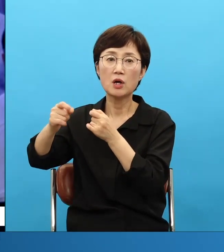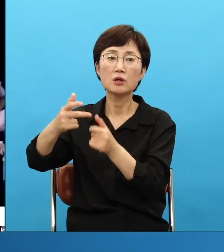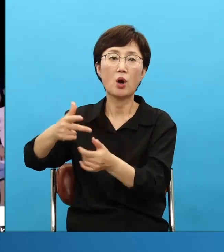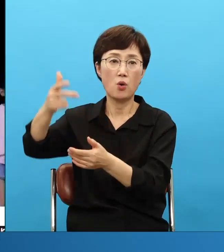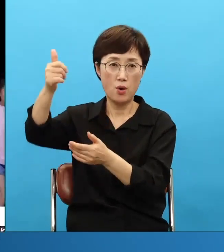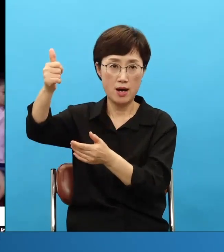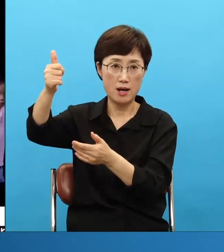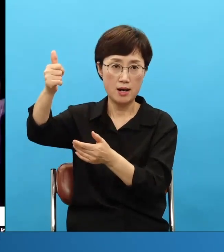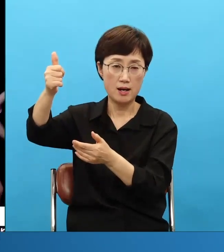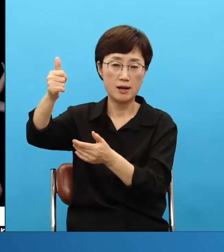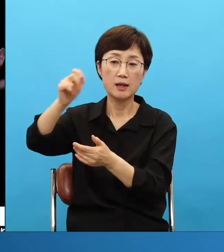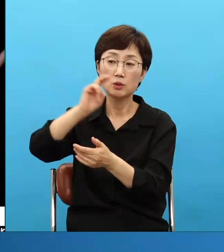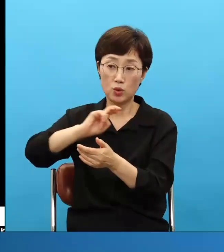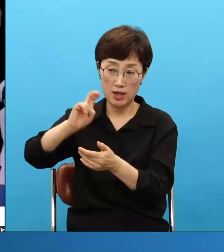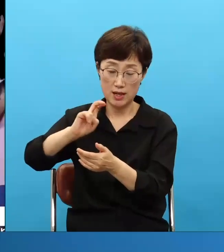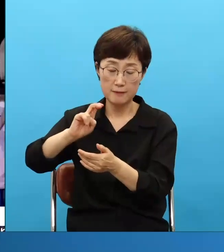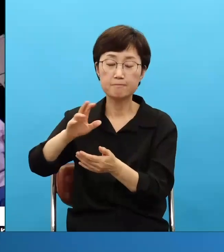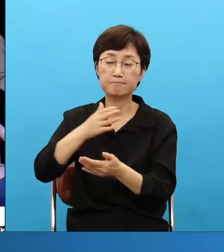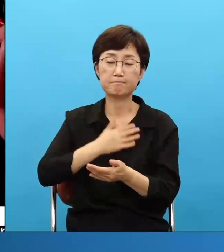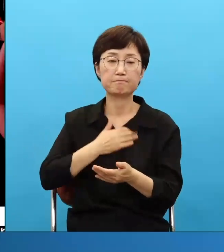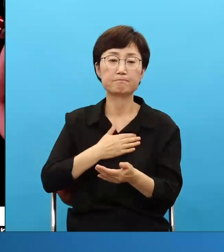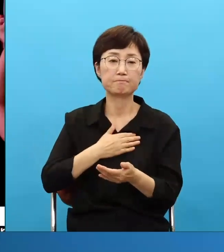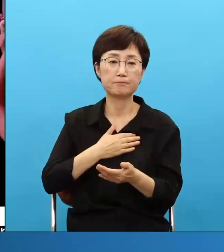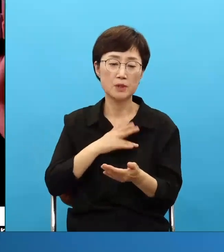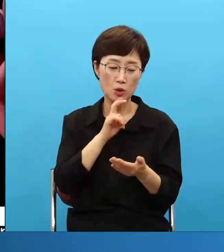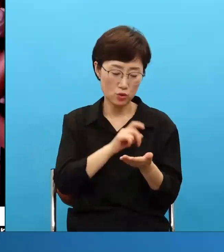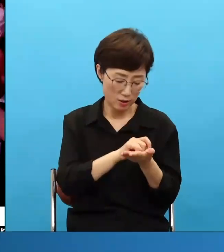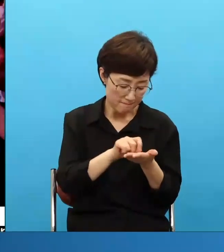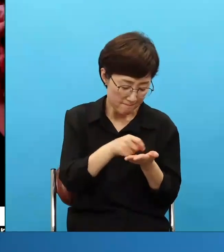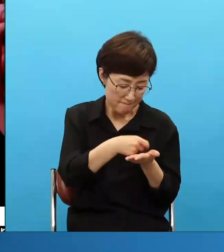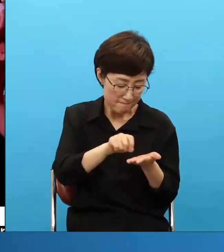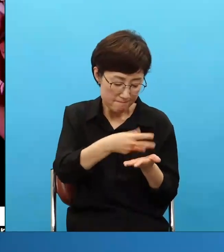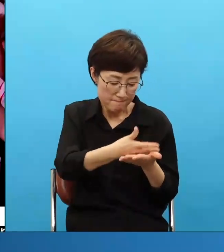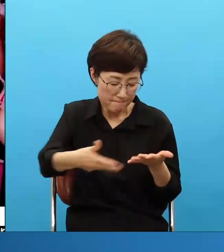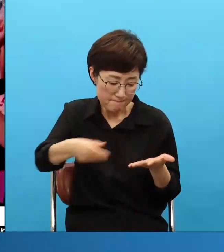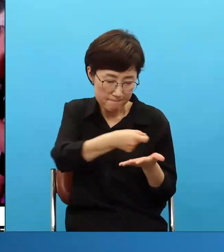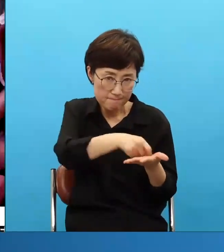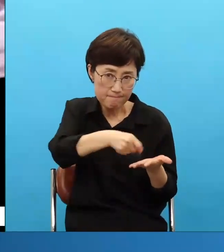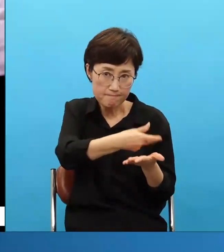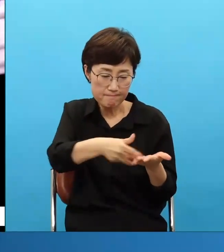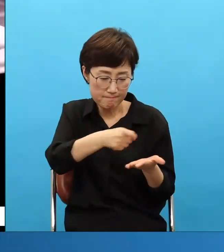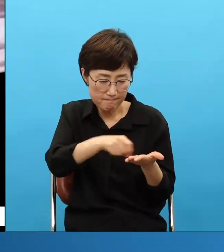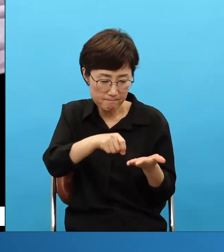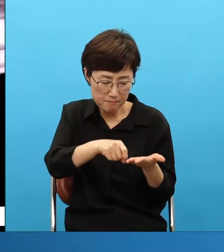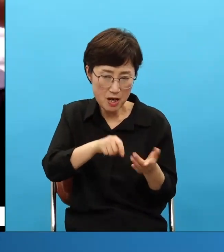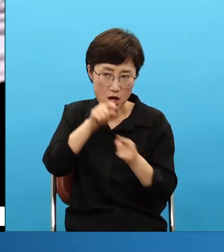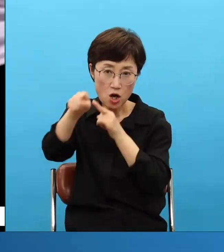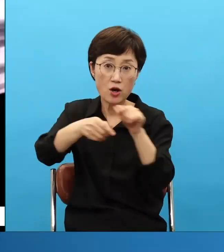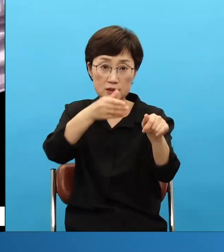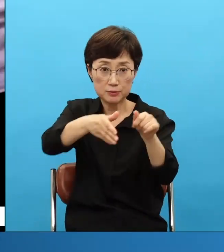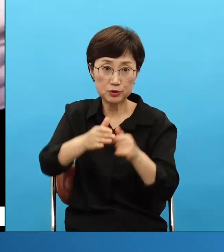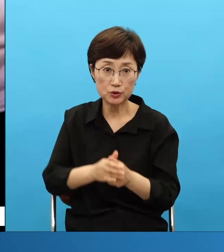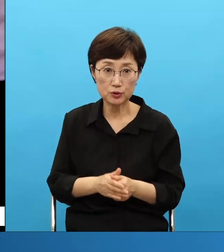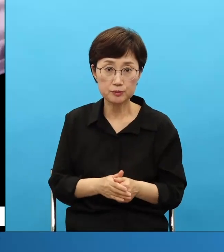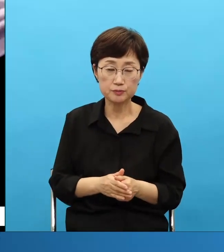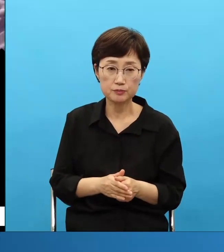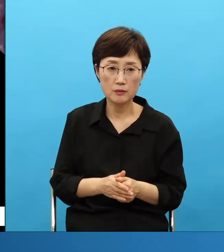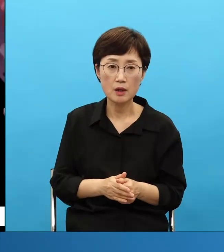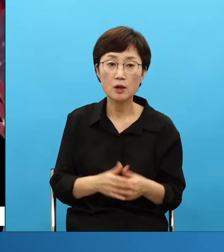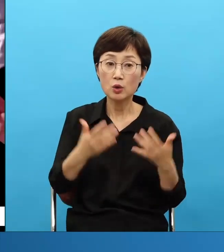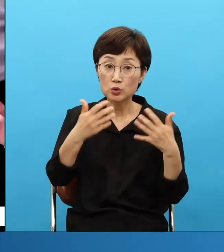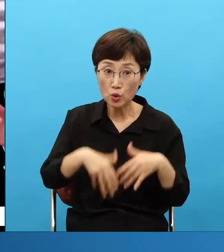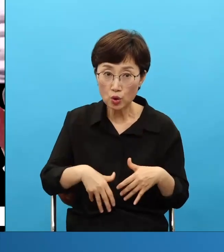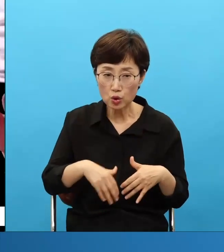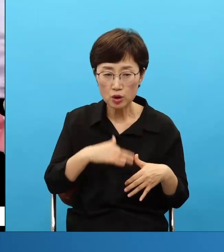공모받으며 전도운동의 흐름 속에 있는 누구나 참여할 수 있습니다. 모든 연령의 성도들이 함께